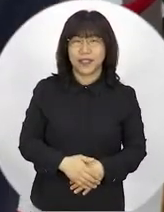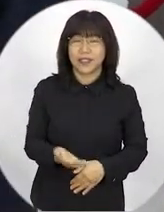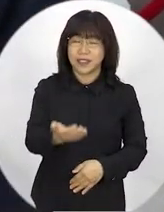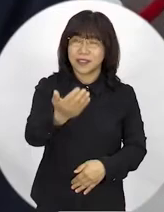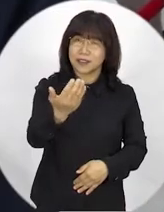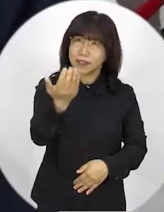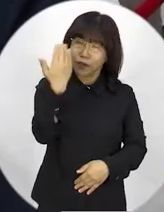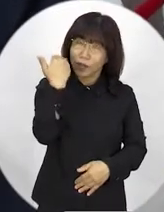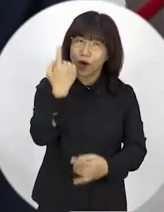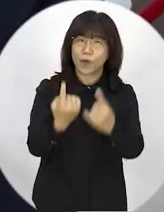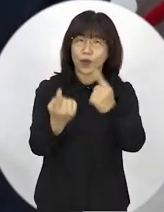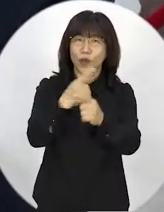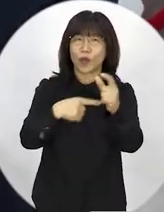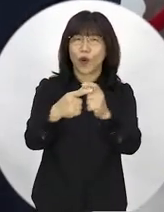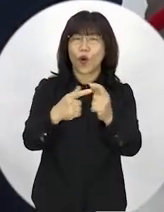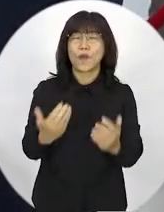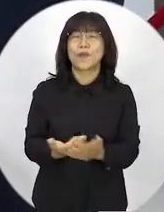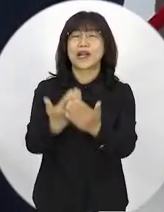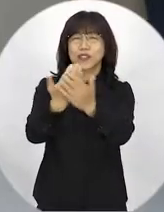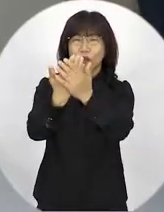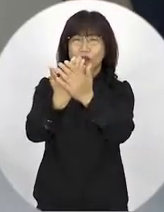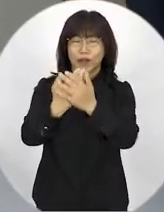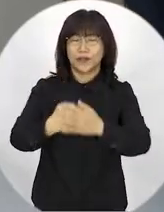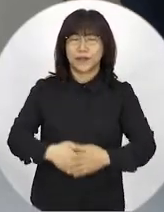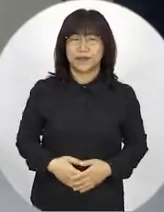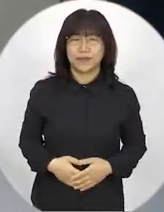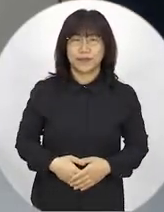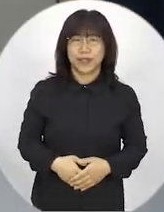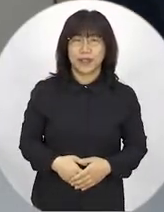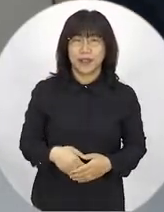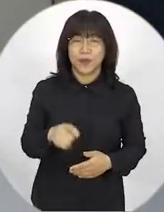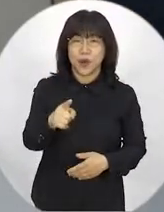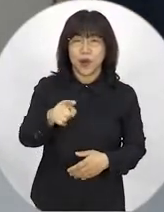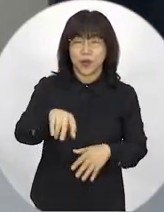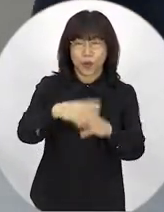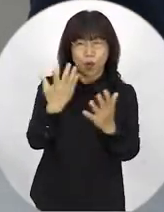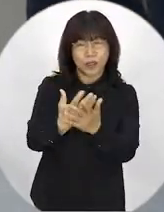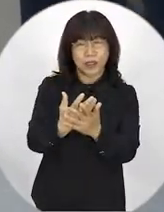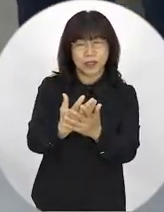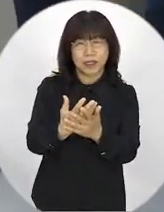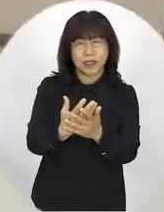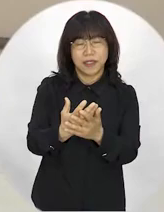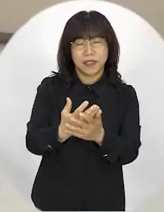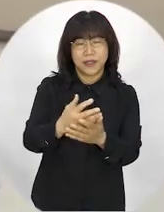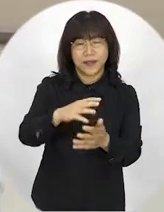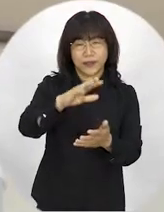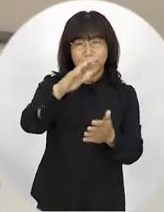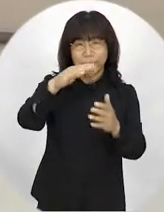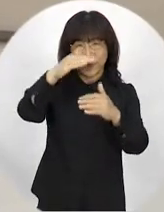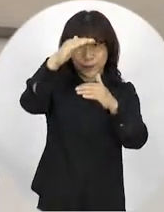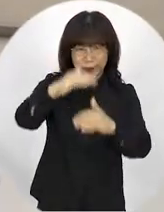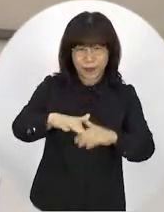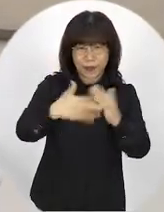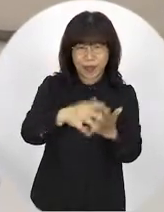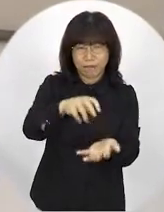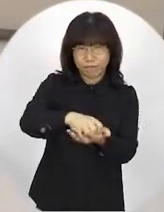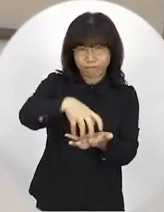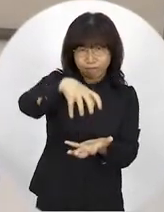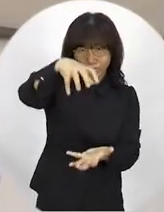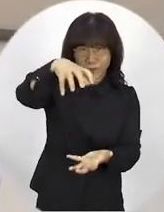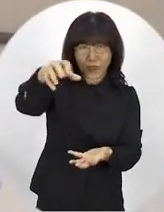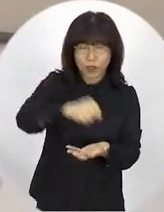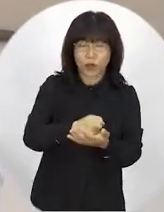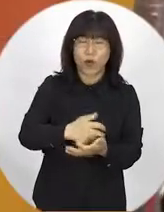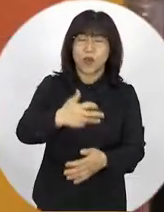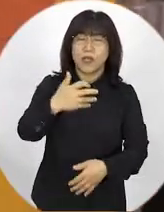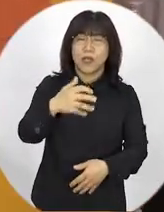안내 로봇들의 기능뿐 아니라 전국 지자체 최초로 구 자체 빅데이터 시스템과 무선 네트워크로 연동해